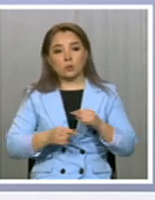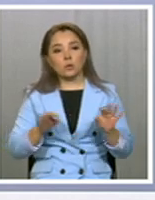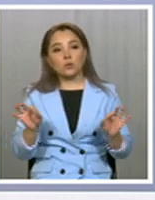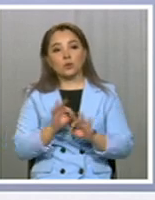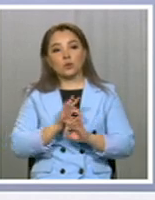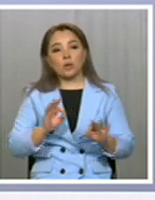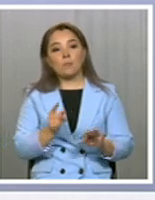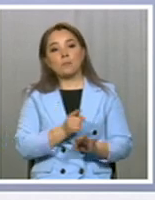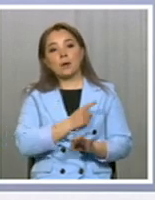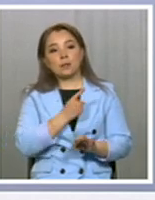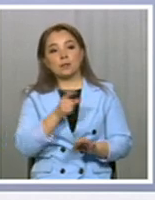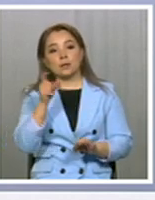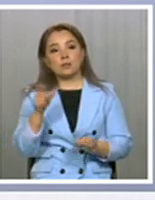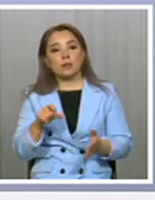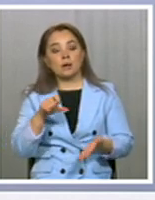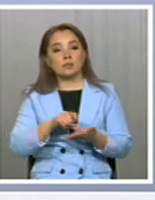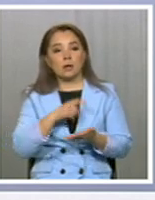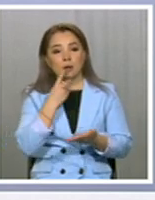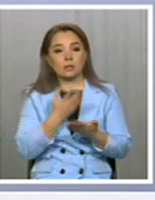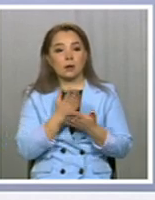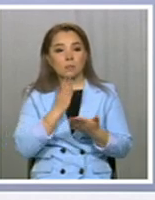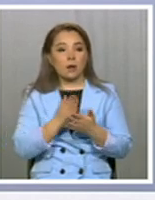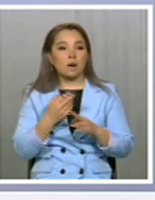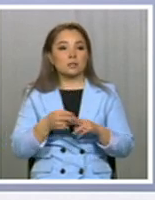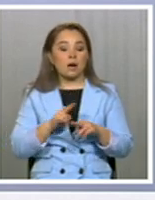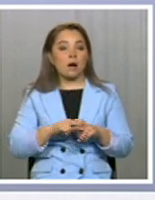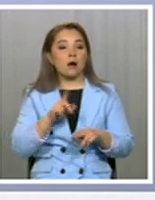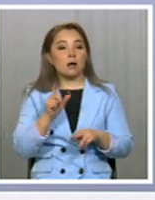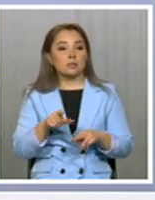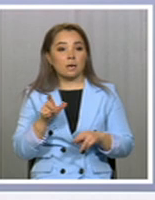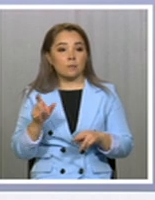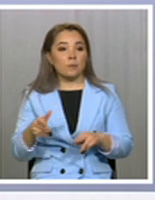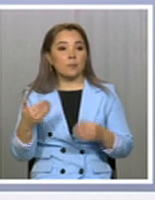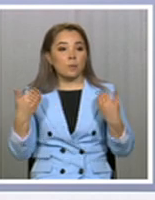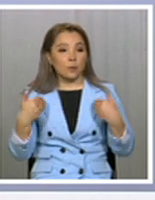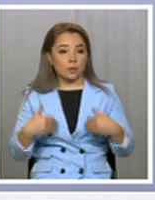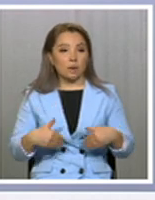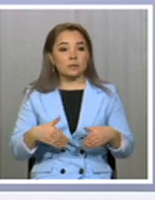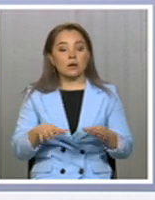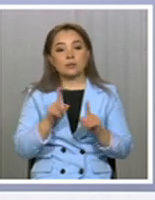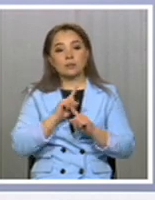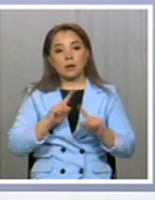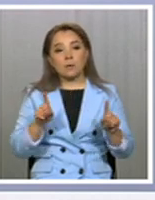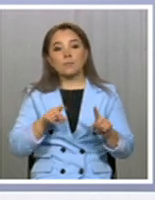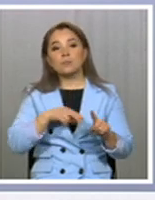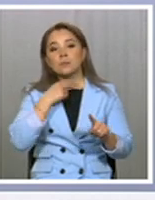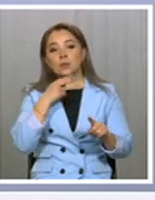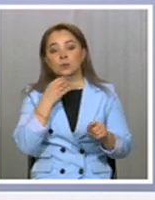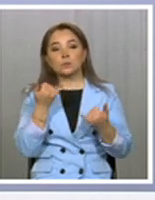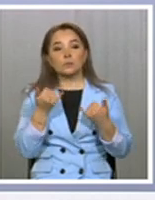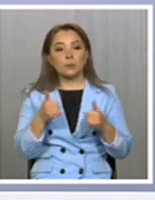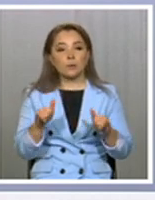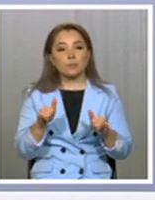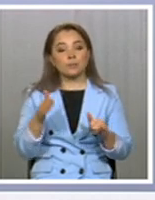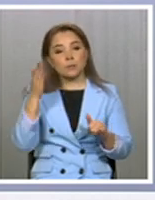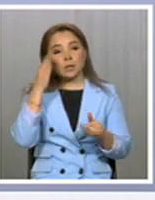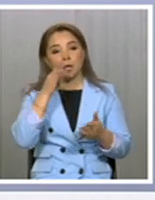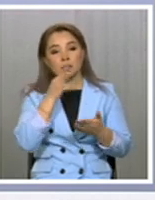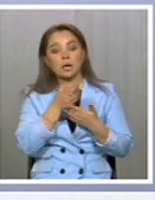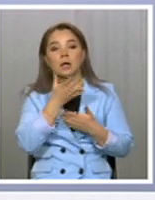шеберлерінің бірі болды. Ол адам бойындағы барлық тамаша қасиеттерді,